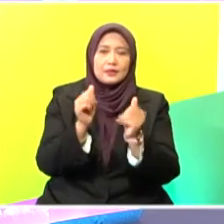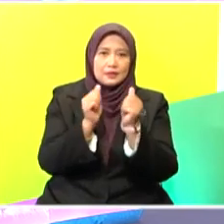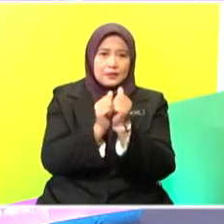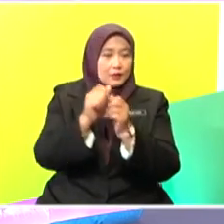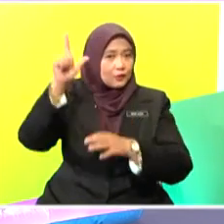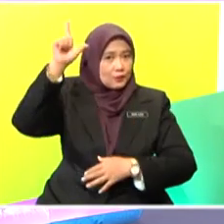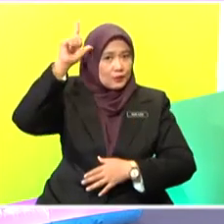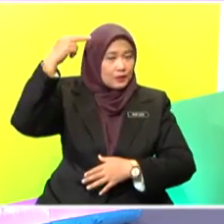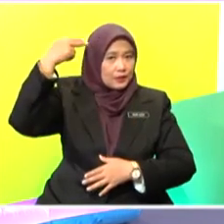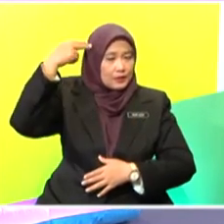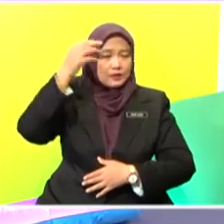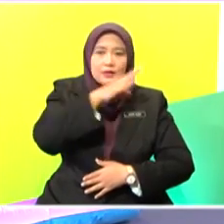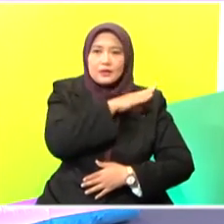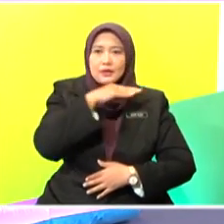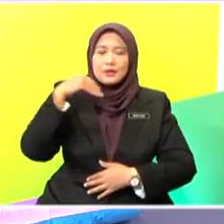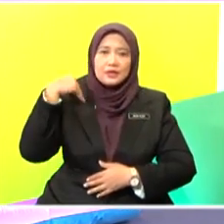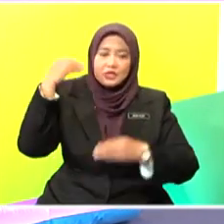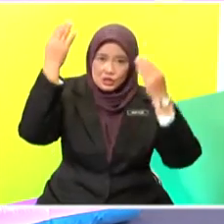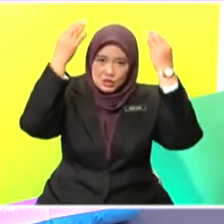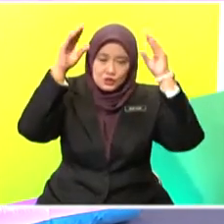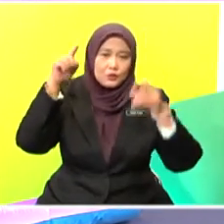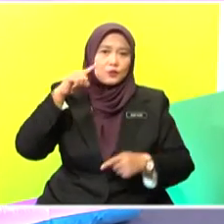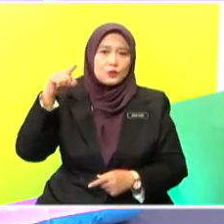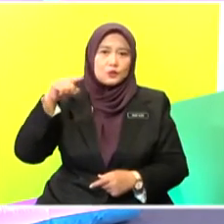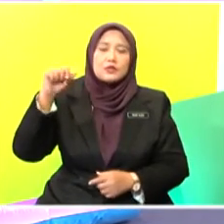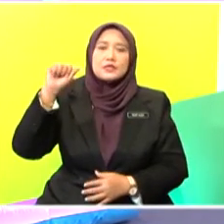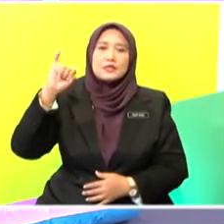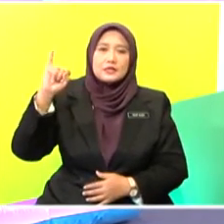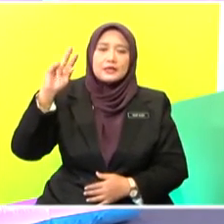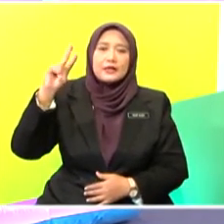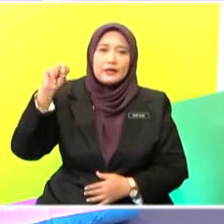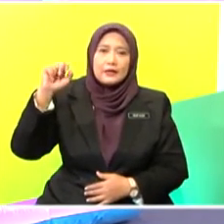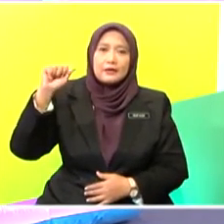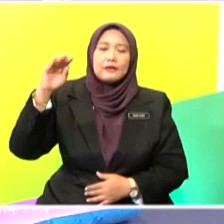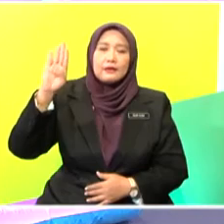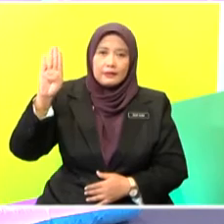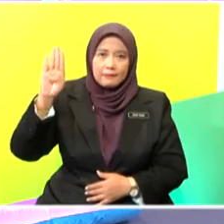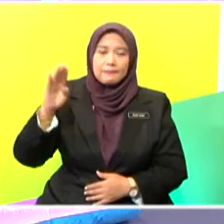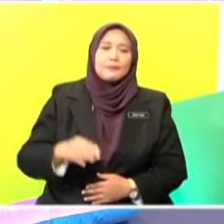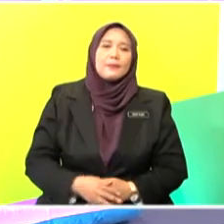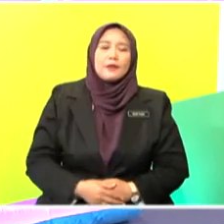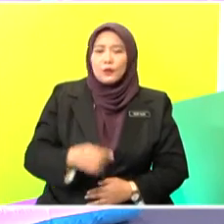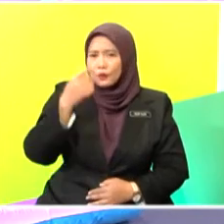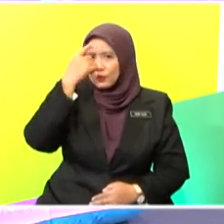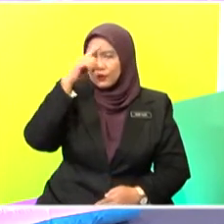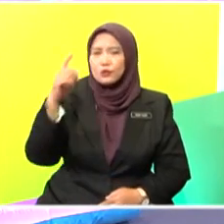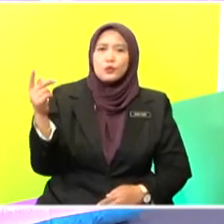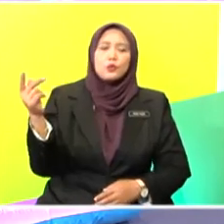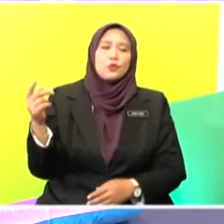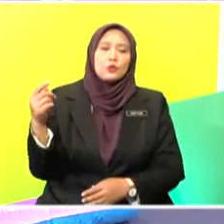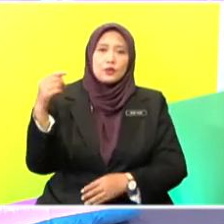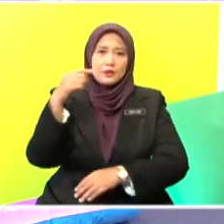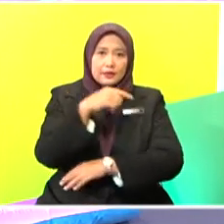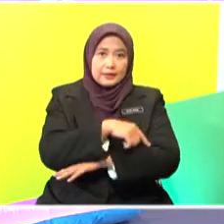bahasa kita Cikgu Ilda. Okey, murid-murid sekalian, untuk segmen ini kita nak belajar tentang apa